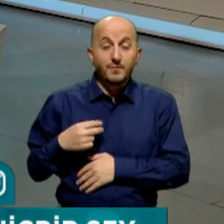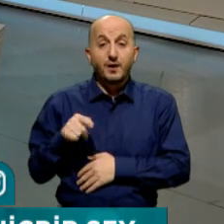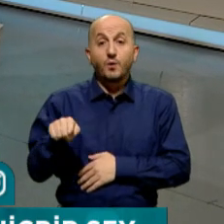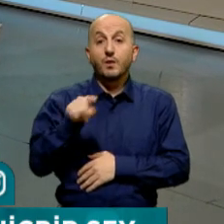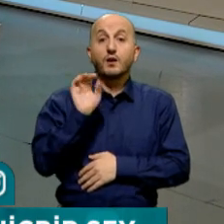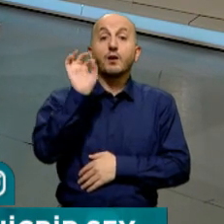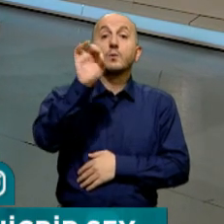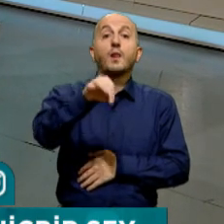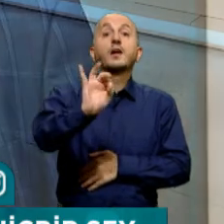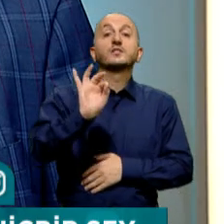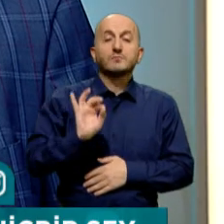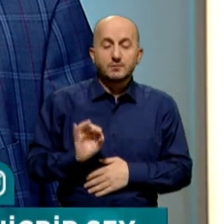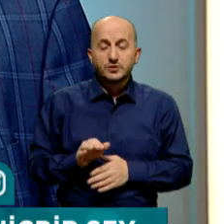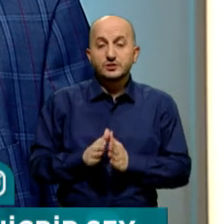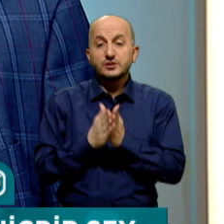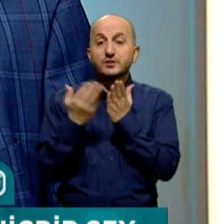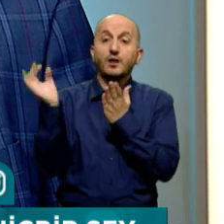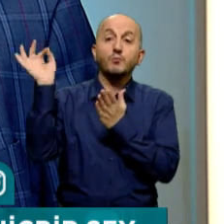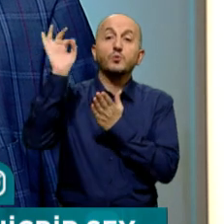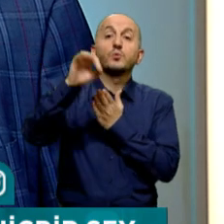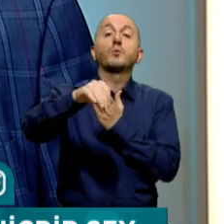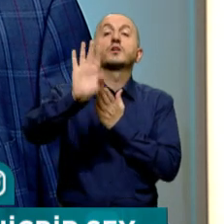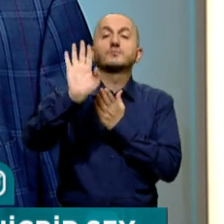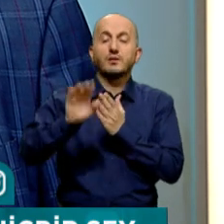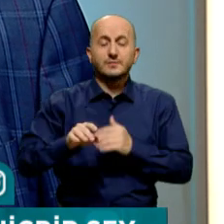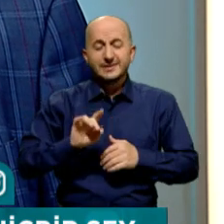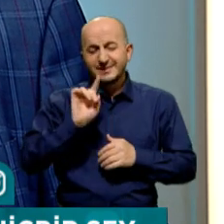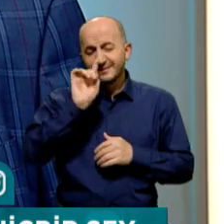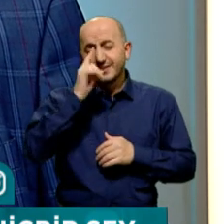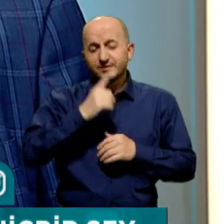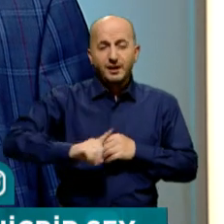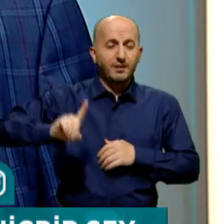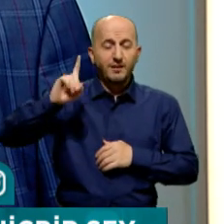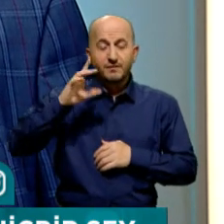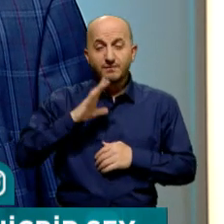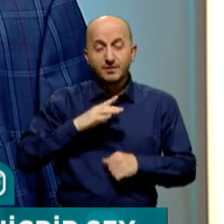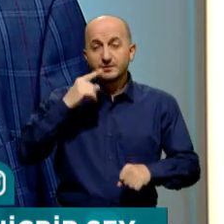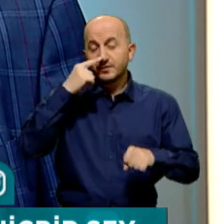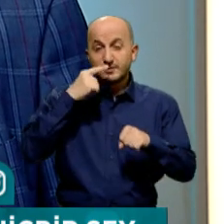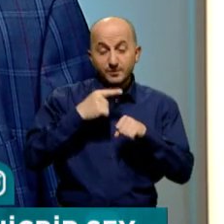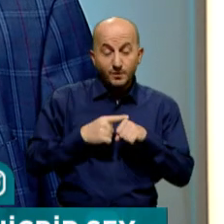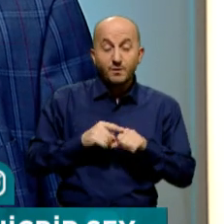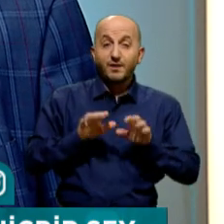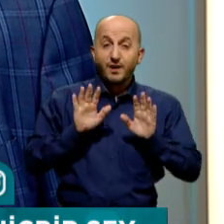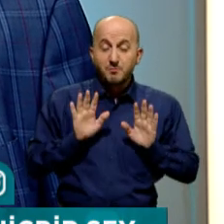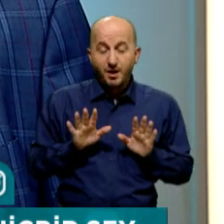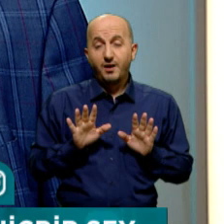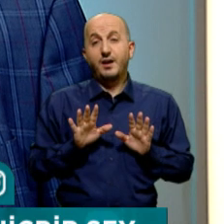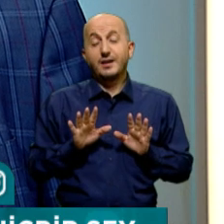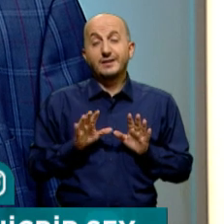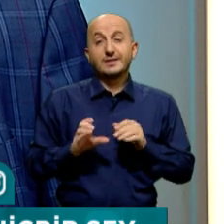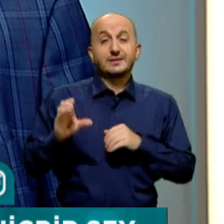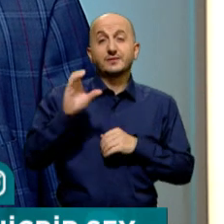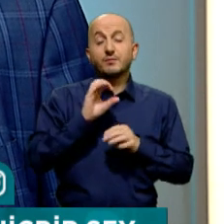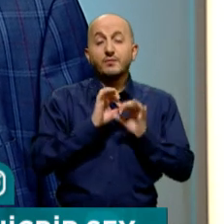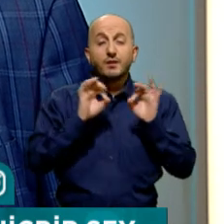ulaşmamış, kitap ulaşmamış. Dolayısıyla sadece Allah'ın varlığına inanıyorlar. Ama İslam'dan